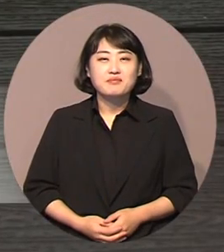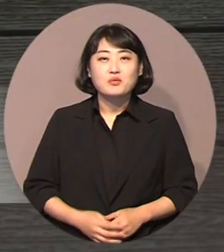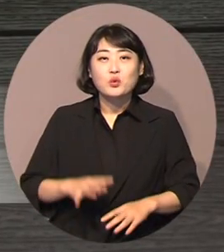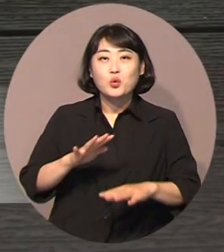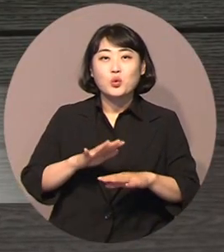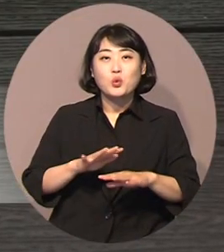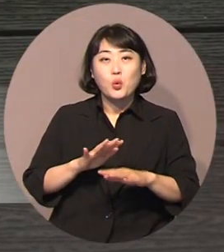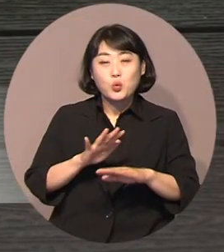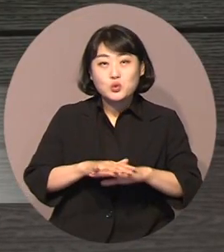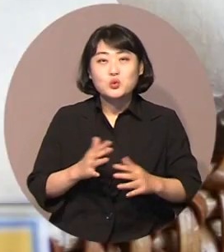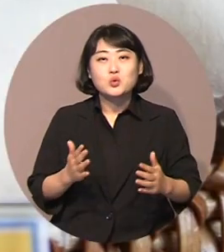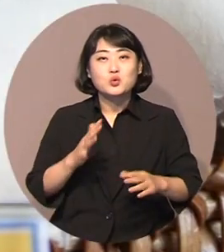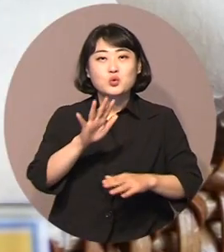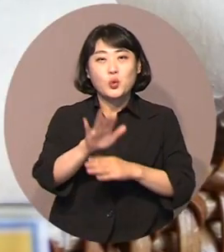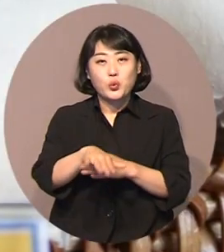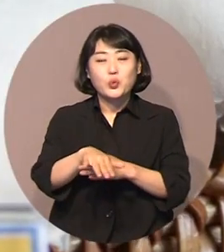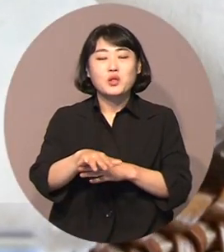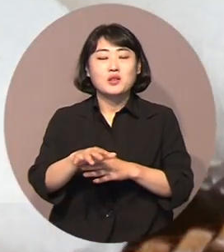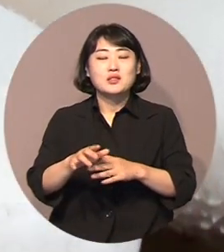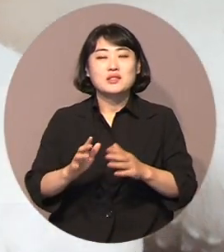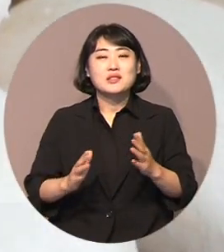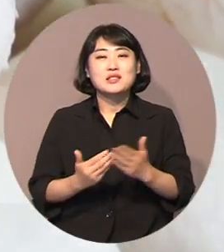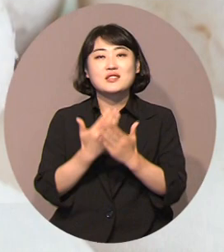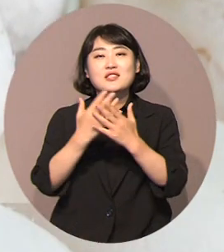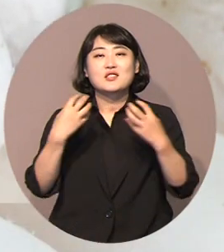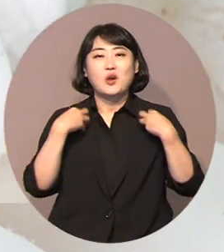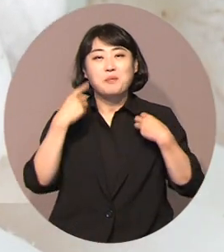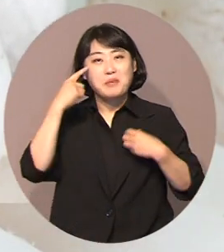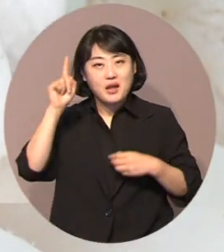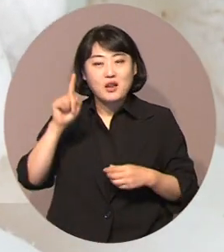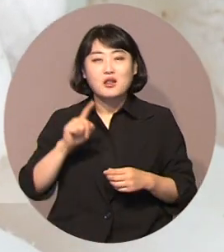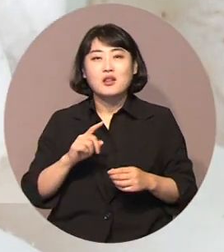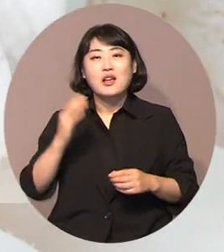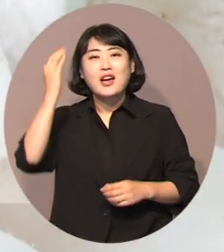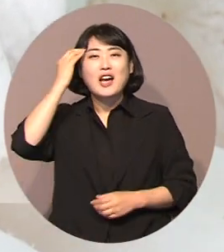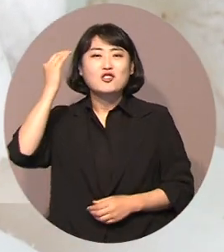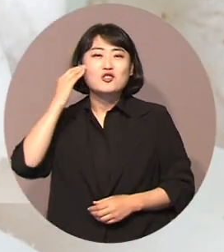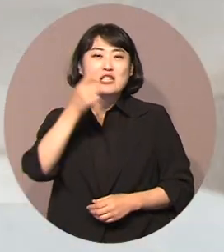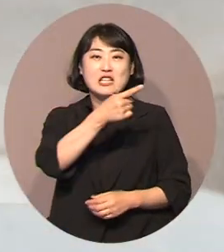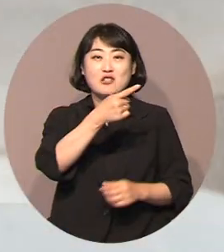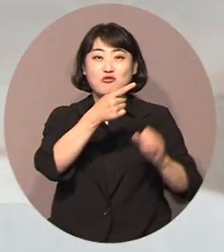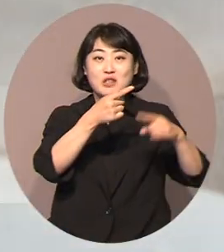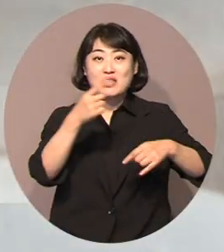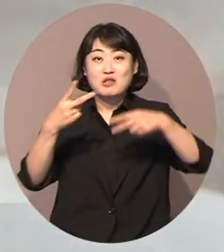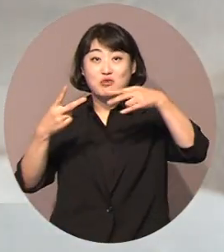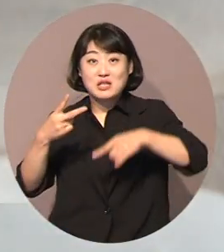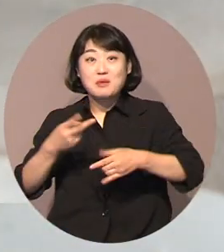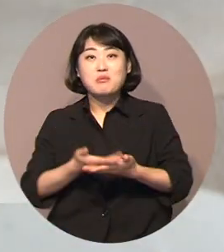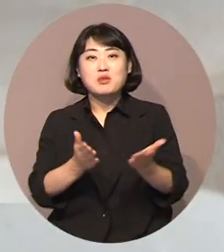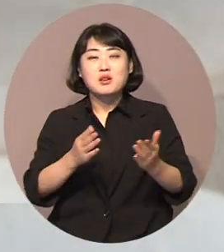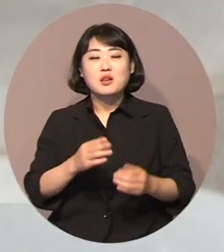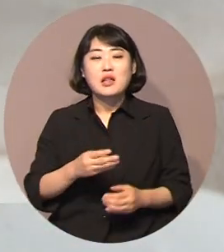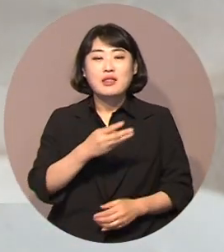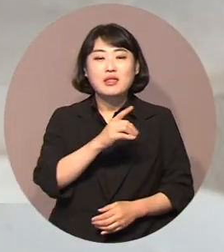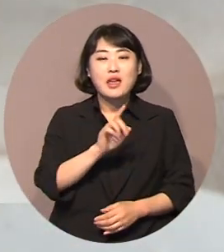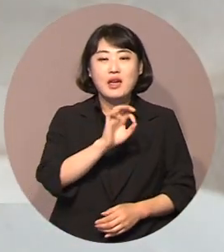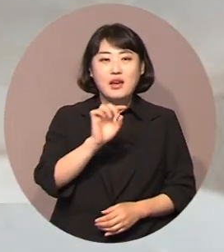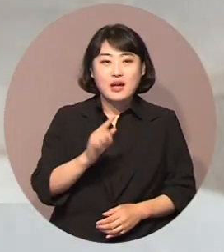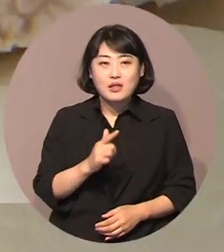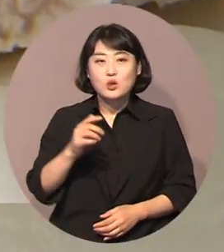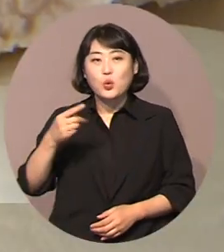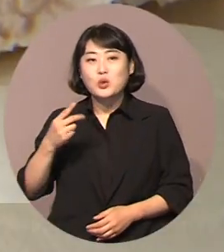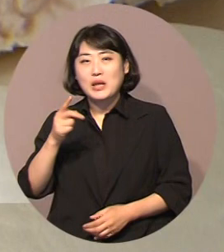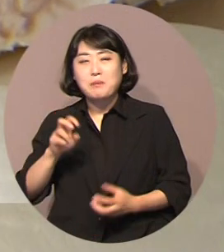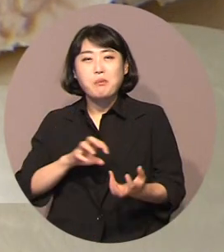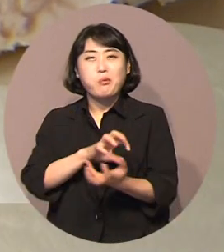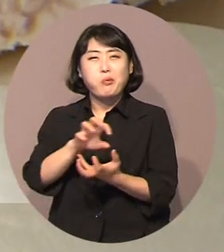농촌진흥청이 개발한 양송이버섯 이담입니다 국산 양송이버섯 보급률 1,2위를 차지한 세안과 도담을 교잡해